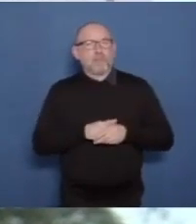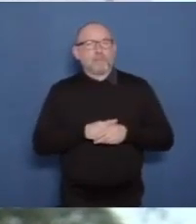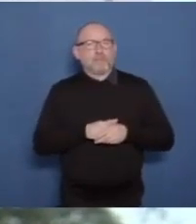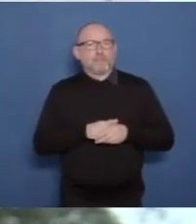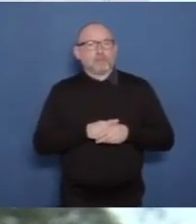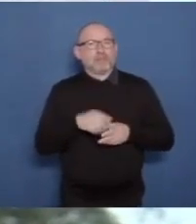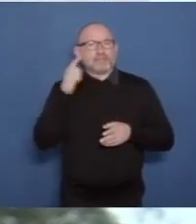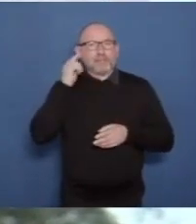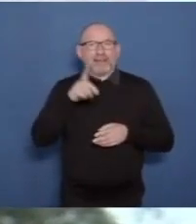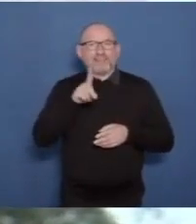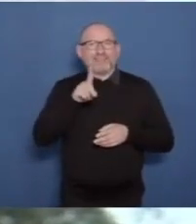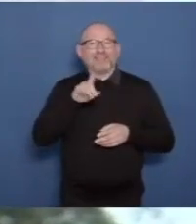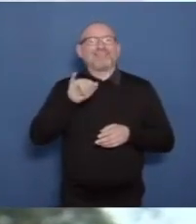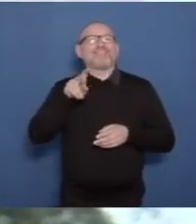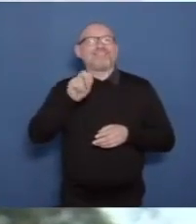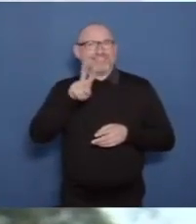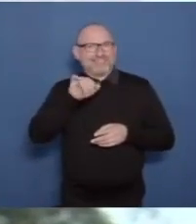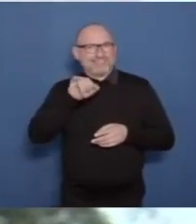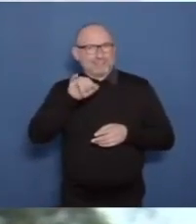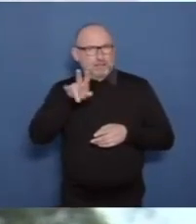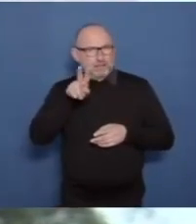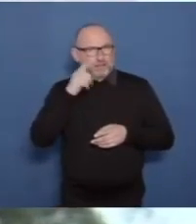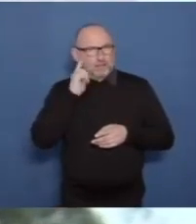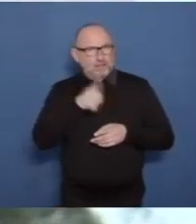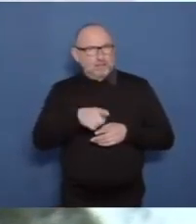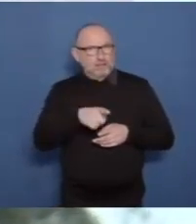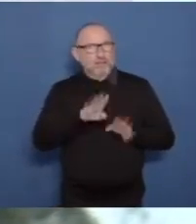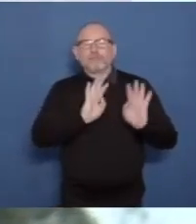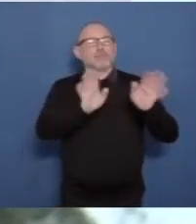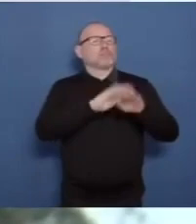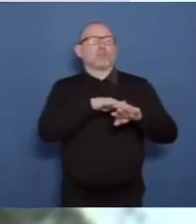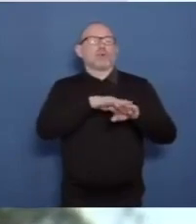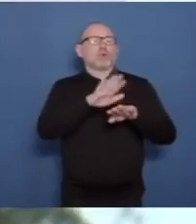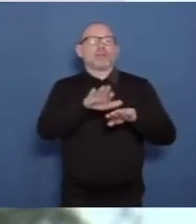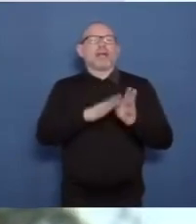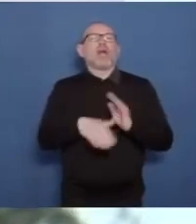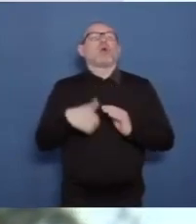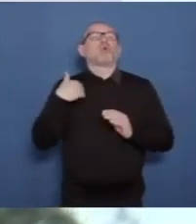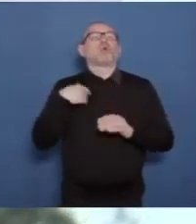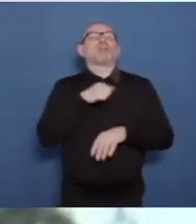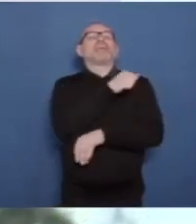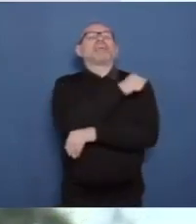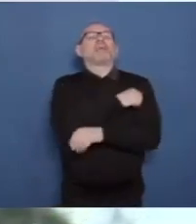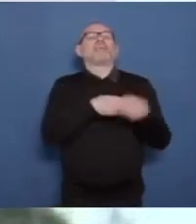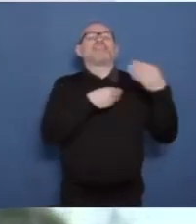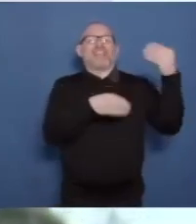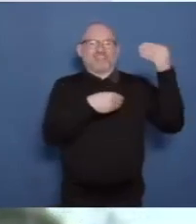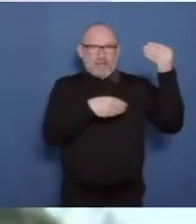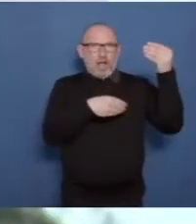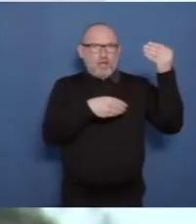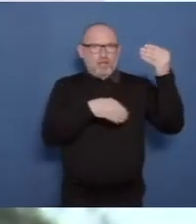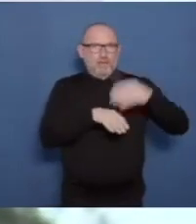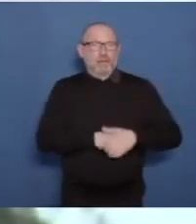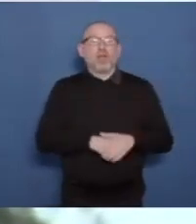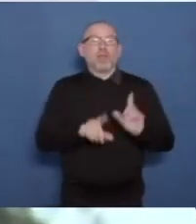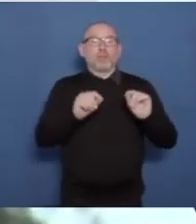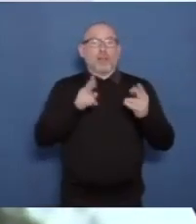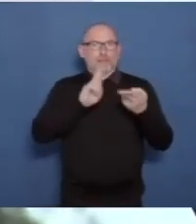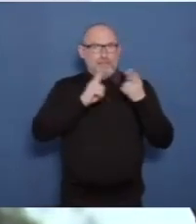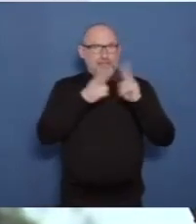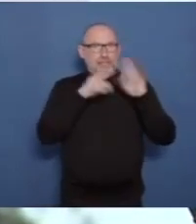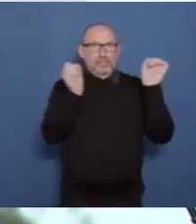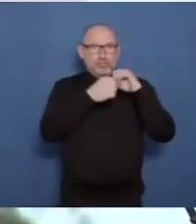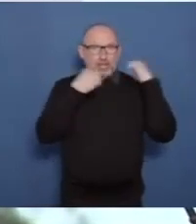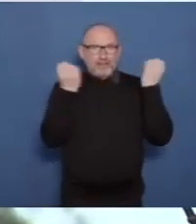Das DIVI-Register. Das grüne Impfzertifikat. Tut mir leid. Und das heißt ja, dass die Mitgliedstaaten ihre